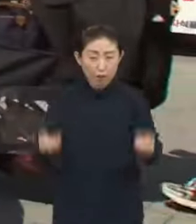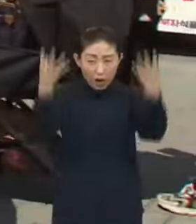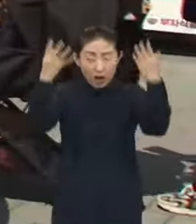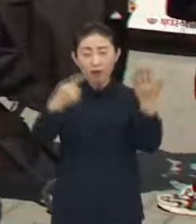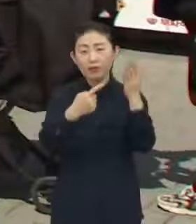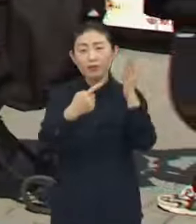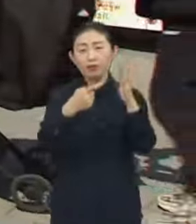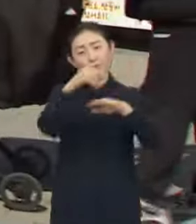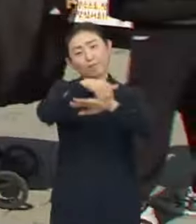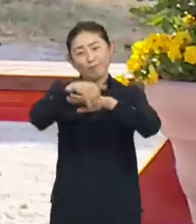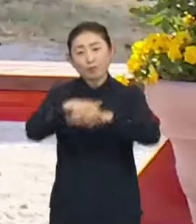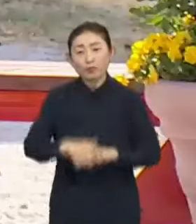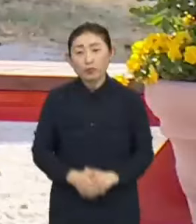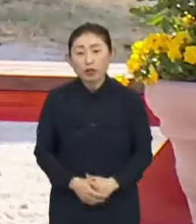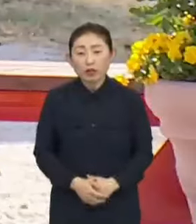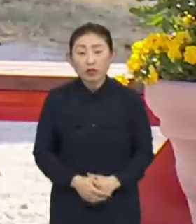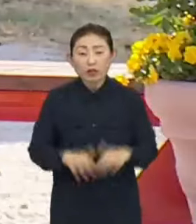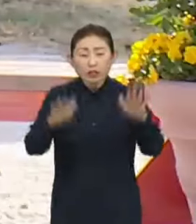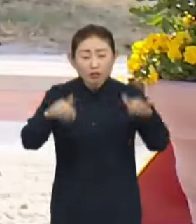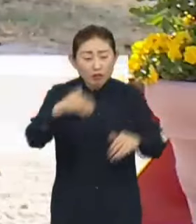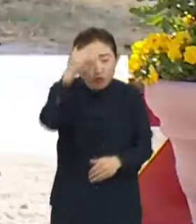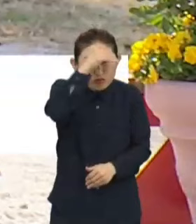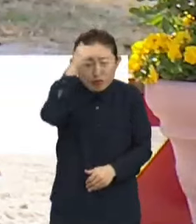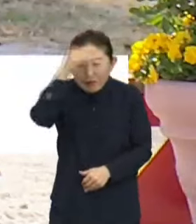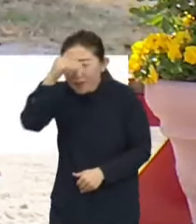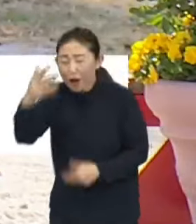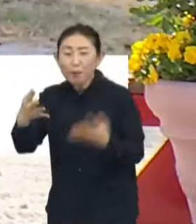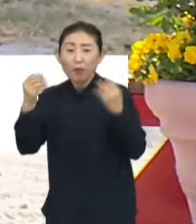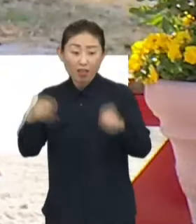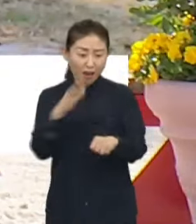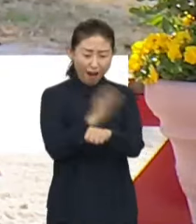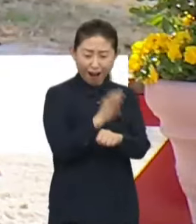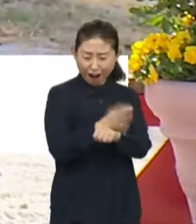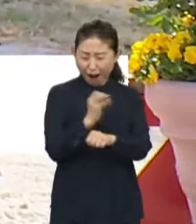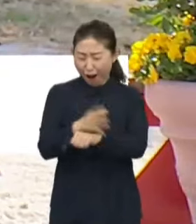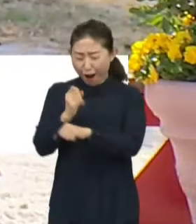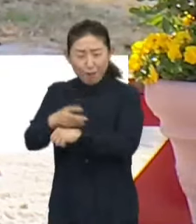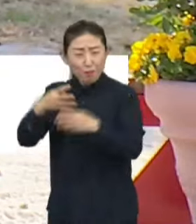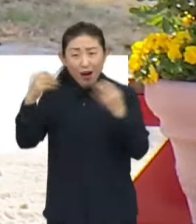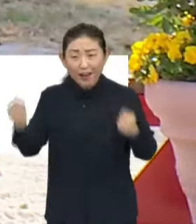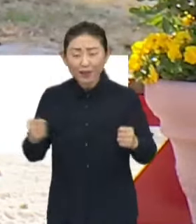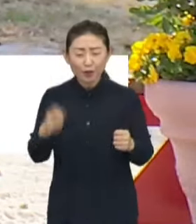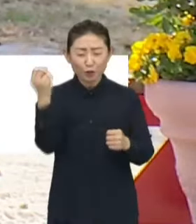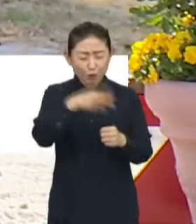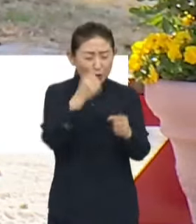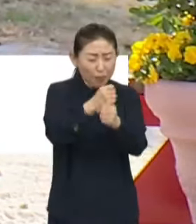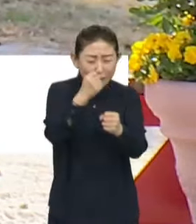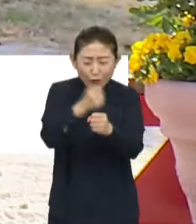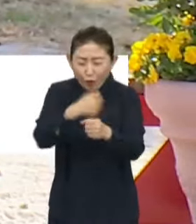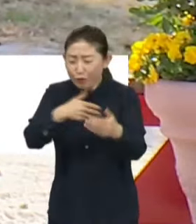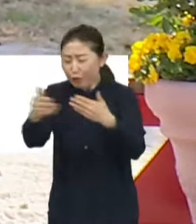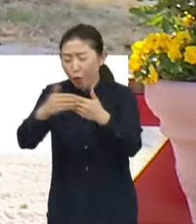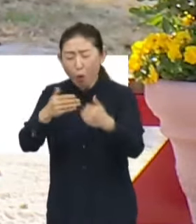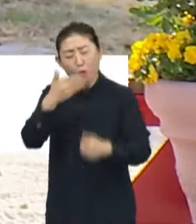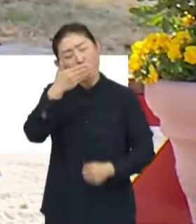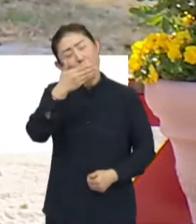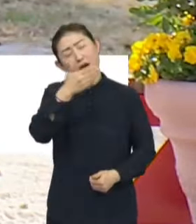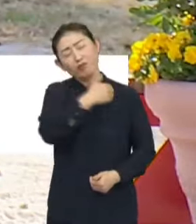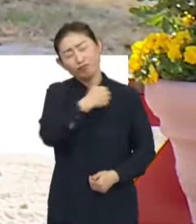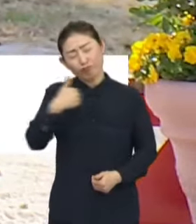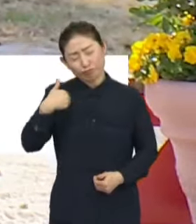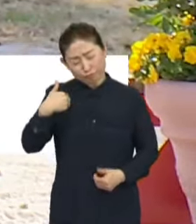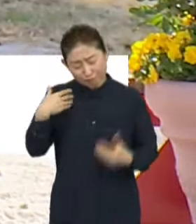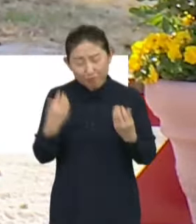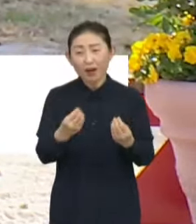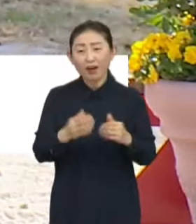제시했습니다. 볼거리, 또 살거리, 또 체험거리, 느끼고 추억을 즐길 수 있는 그러면